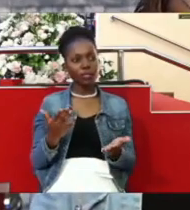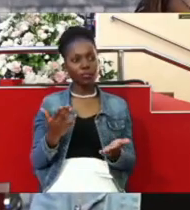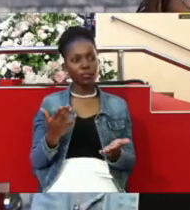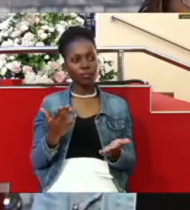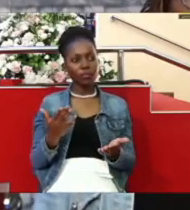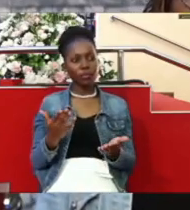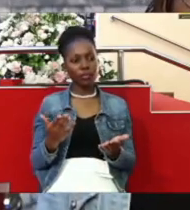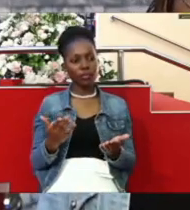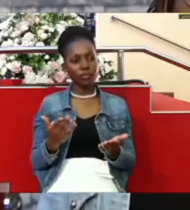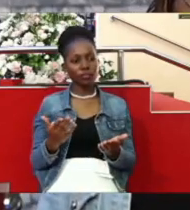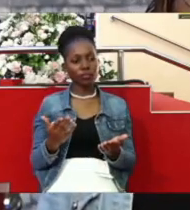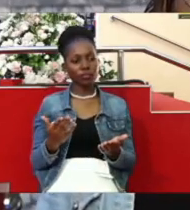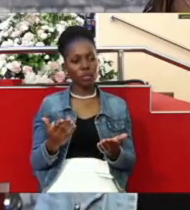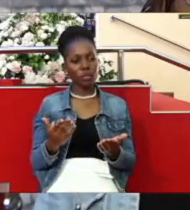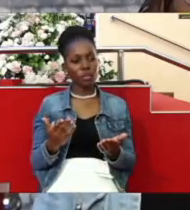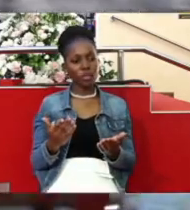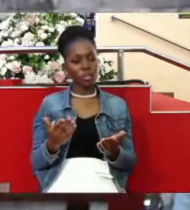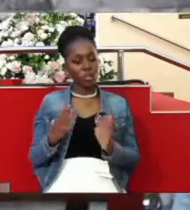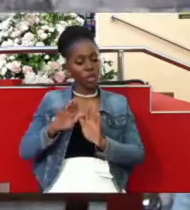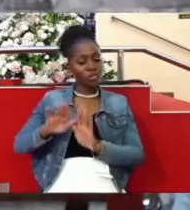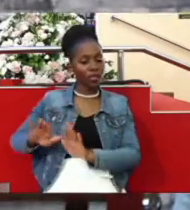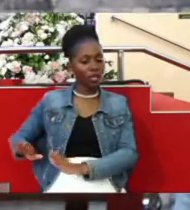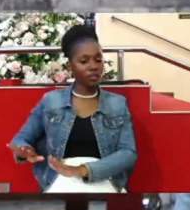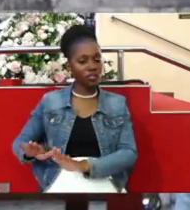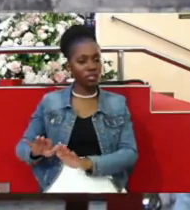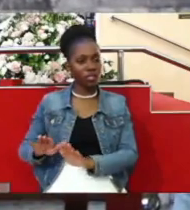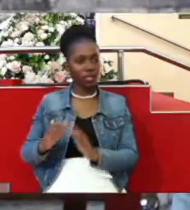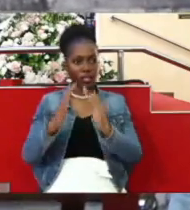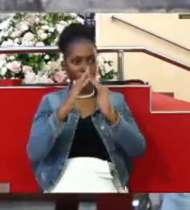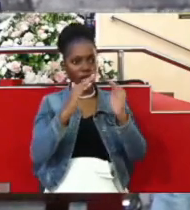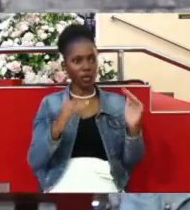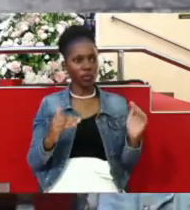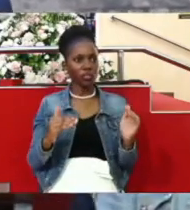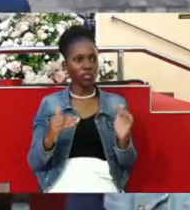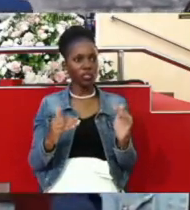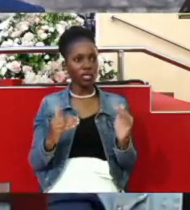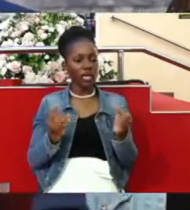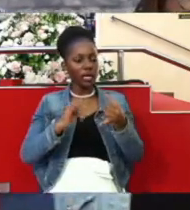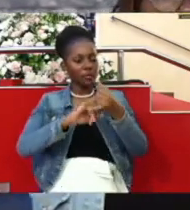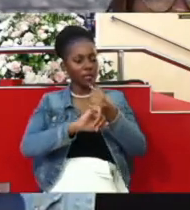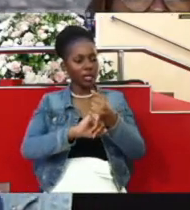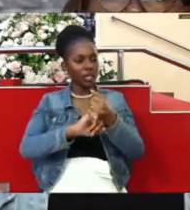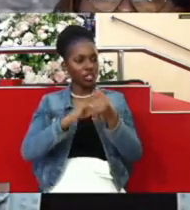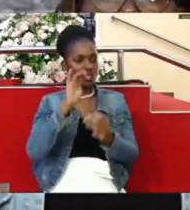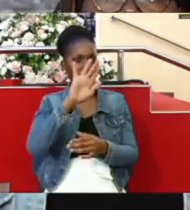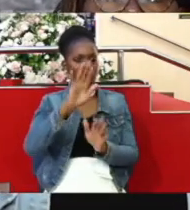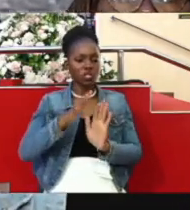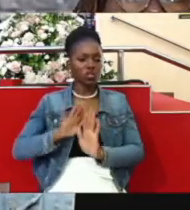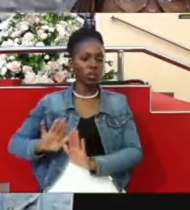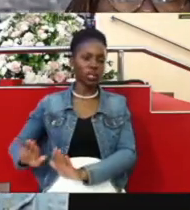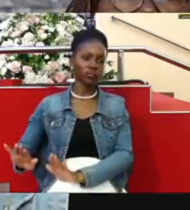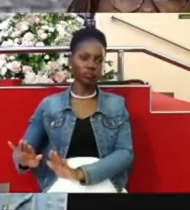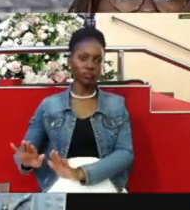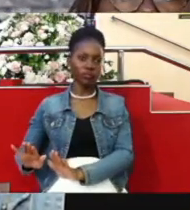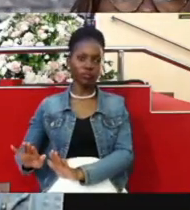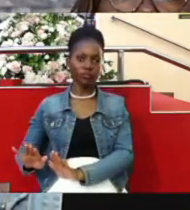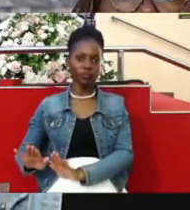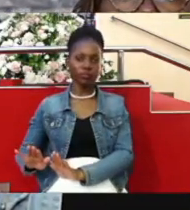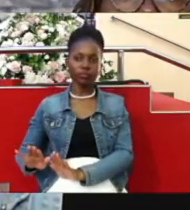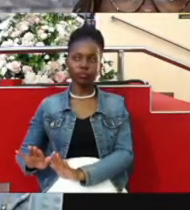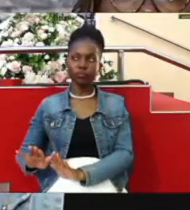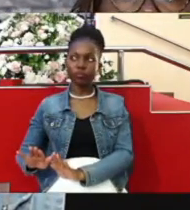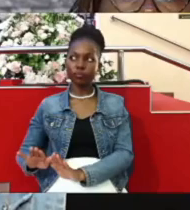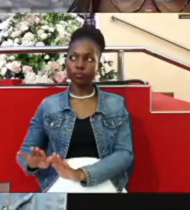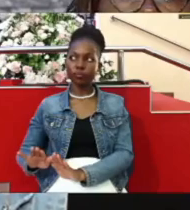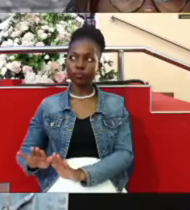that house. Na pengine umekuwa umetoka kwenye hiyo nyumba. And you could have left that marriage. Na umetoka kwenye hiyo ndoa. And there is also a